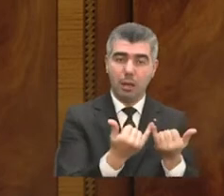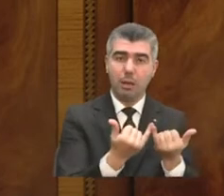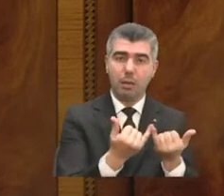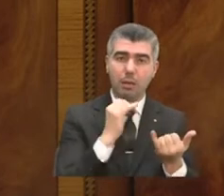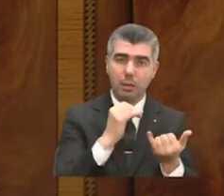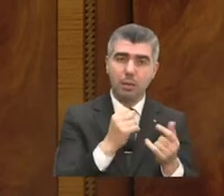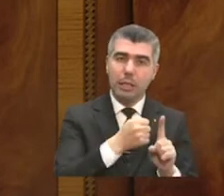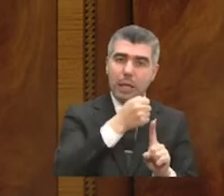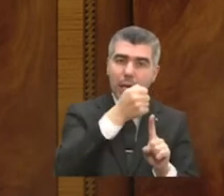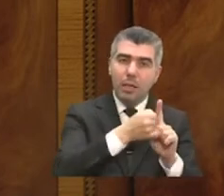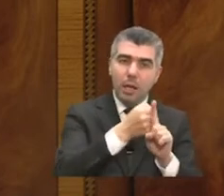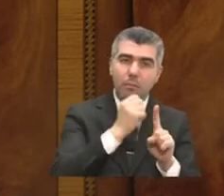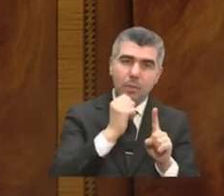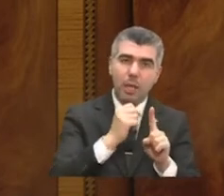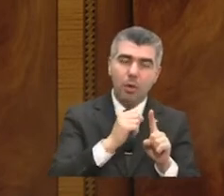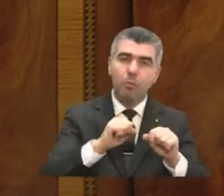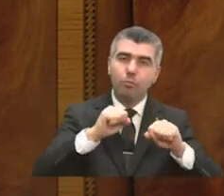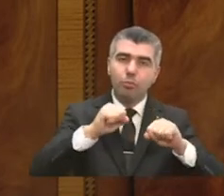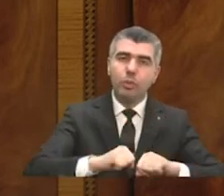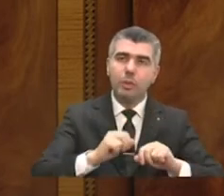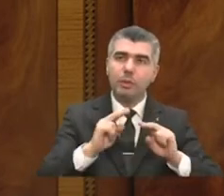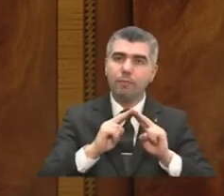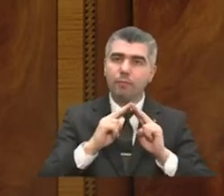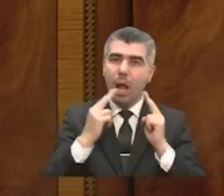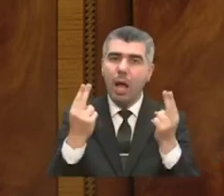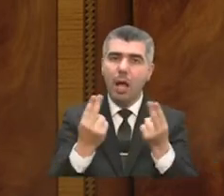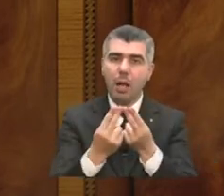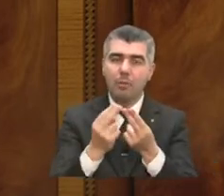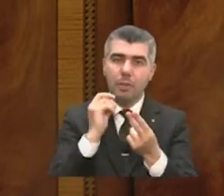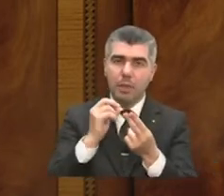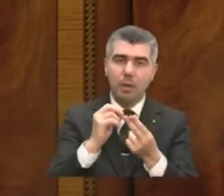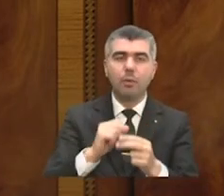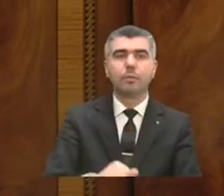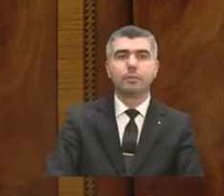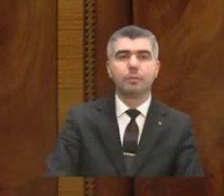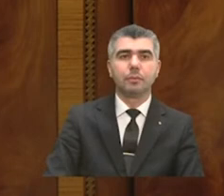la tentative d'inscrire sur